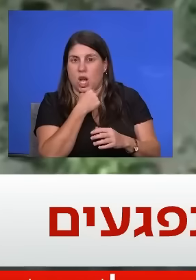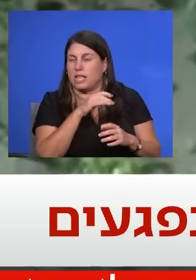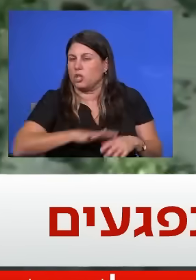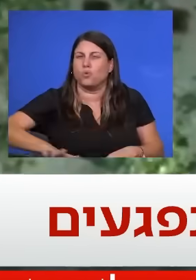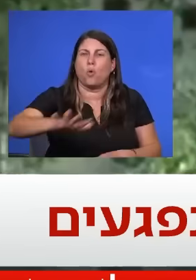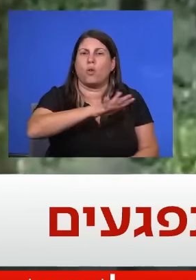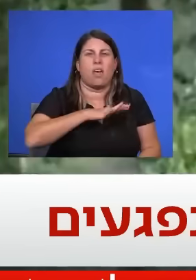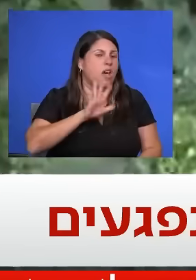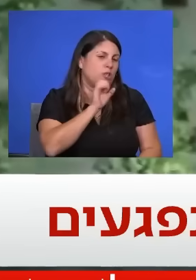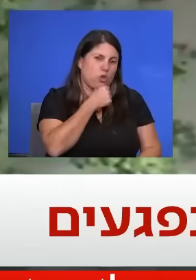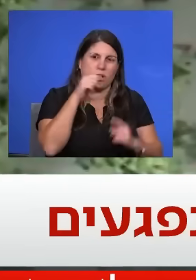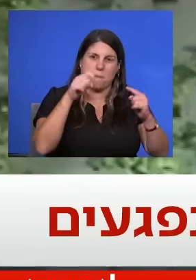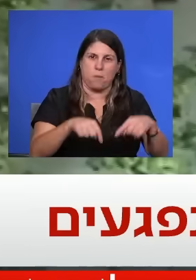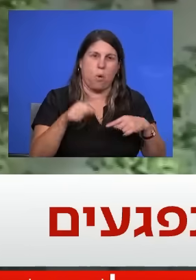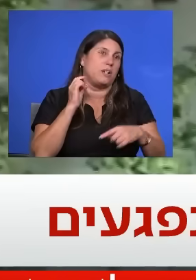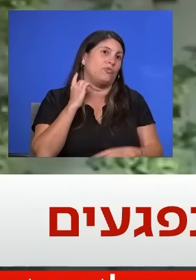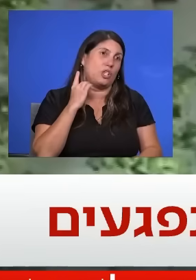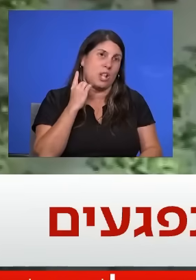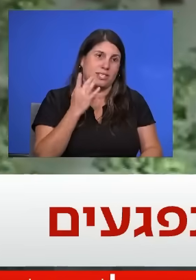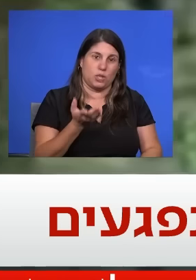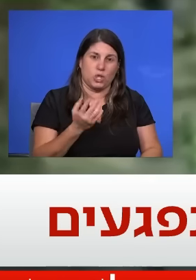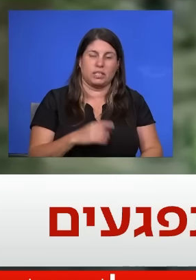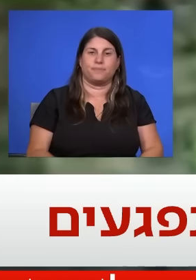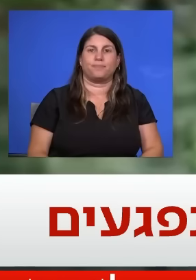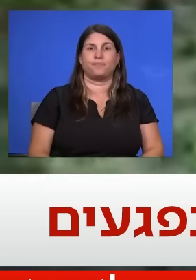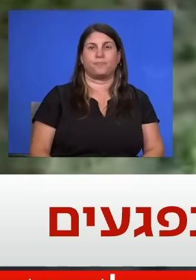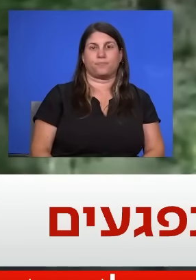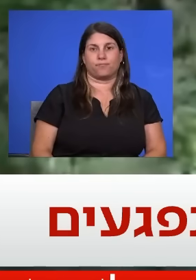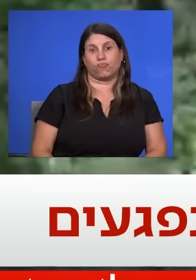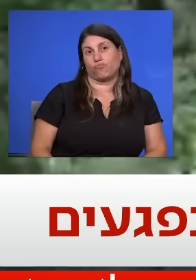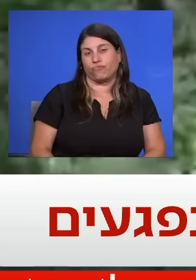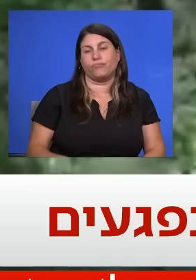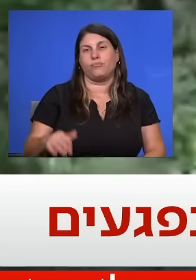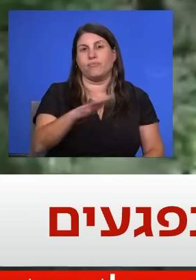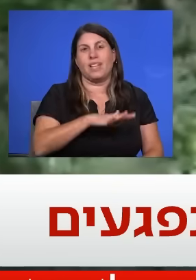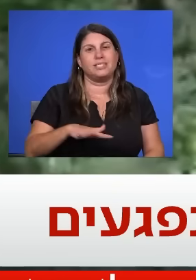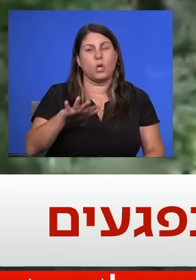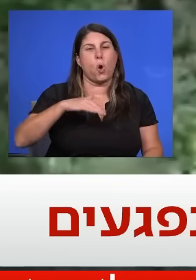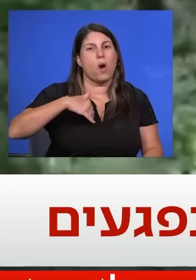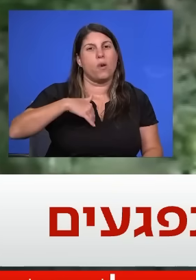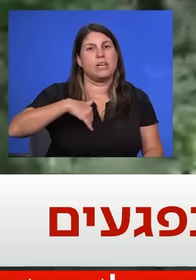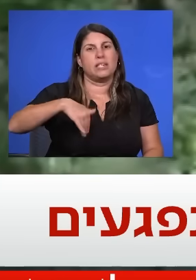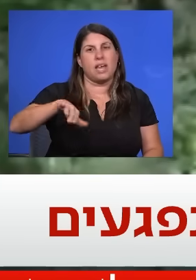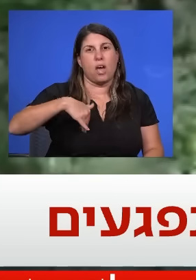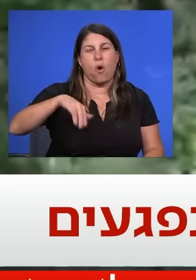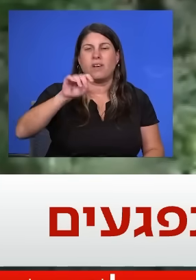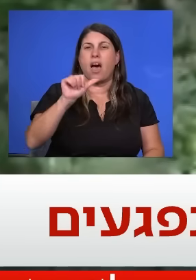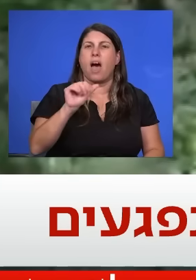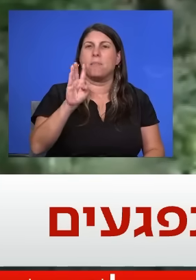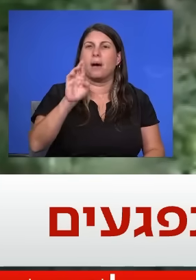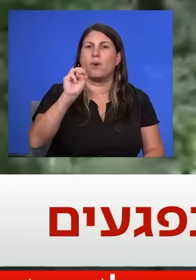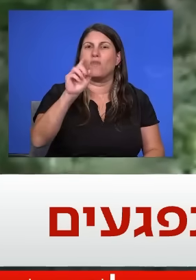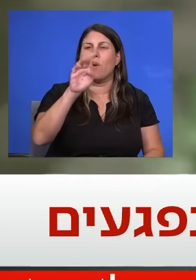כאן בראשון לציון. אזור רחוב אברמוביץ', זה מה